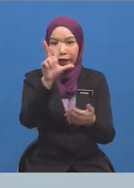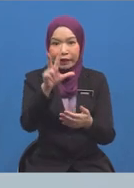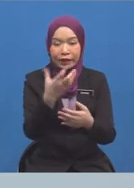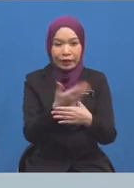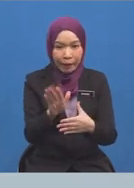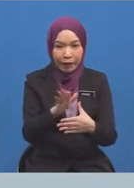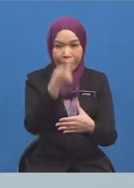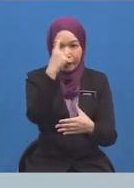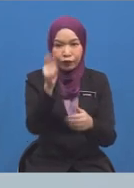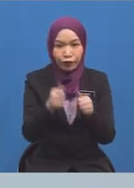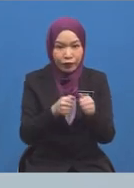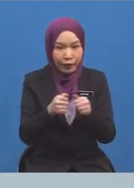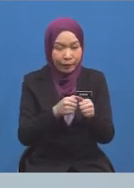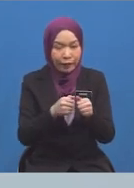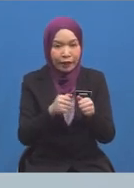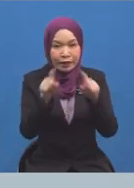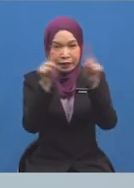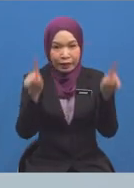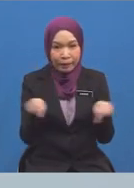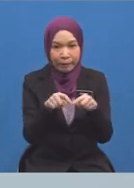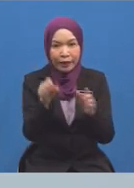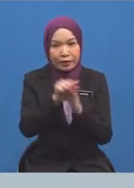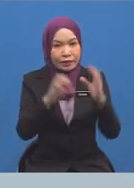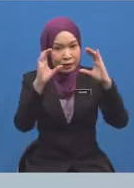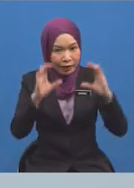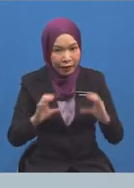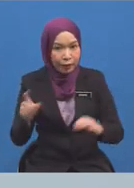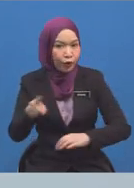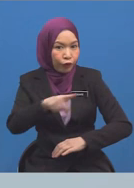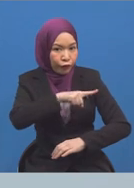bagi setiap segiempat secara menghubungi